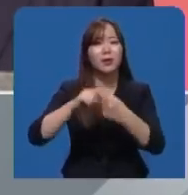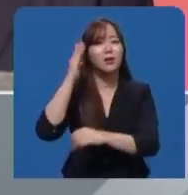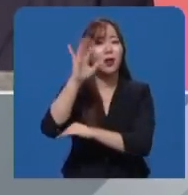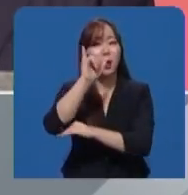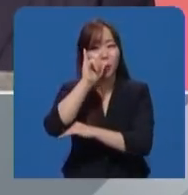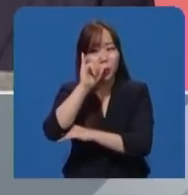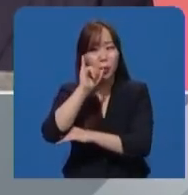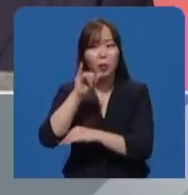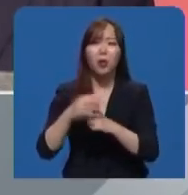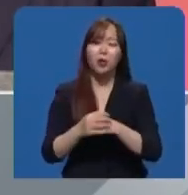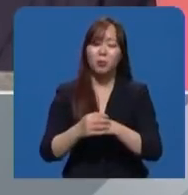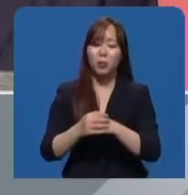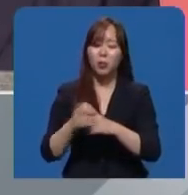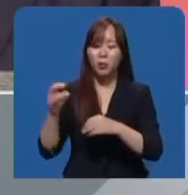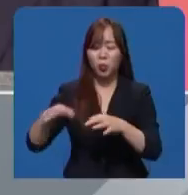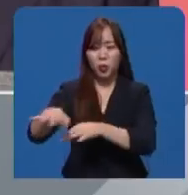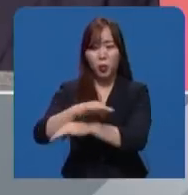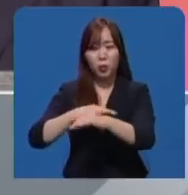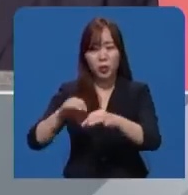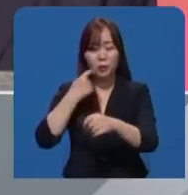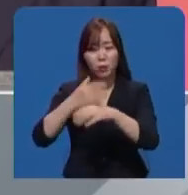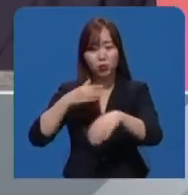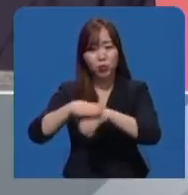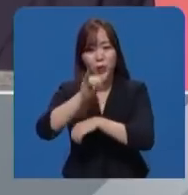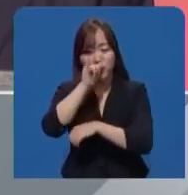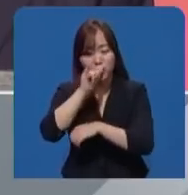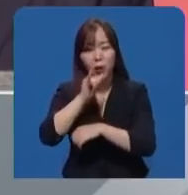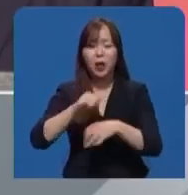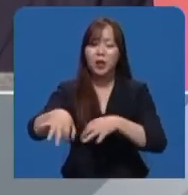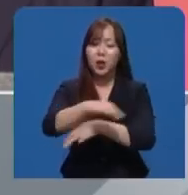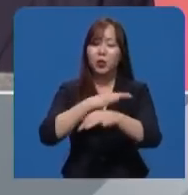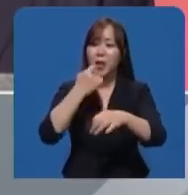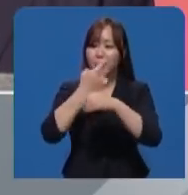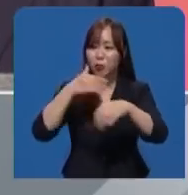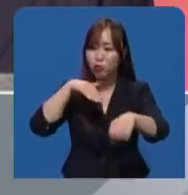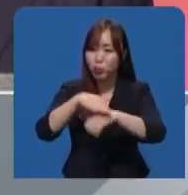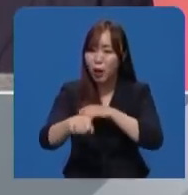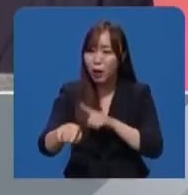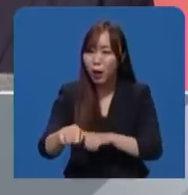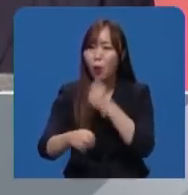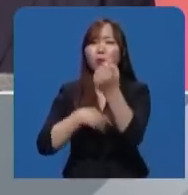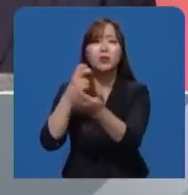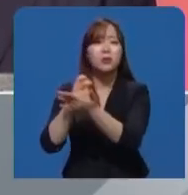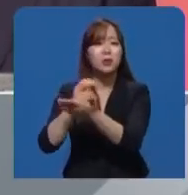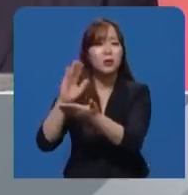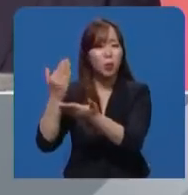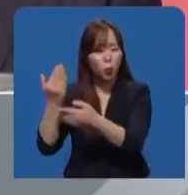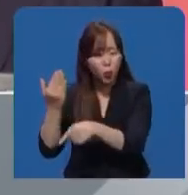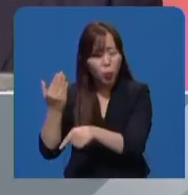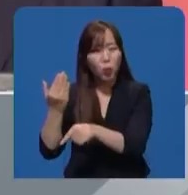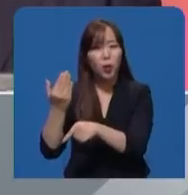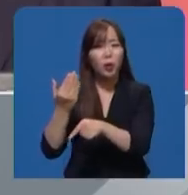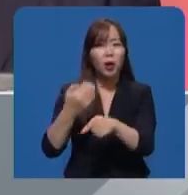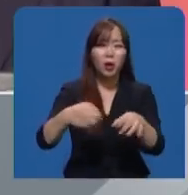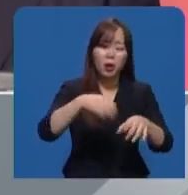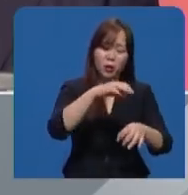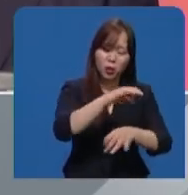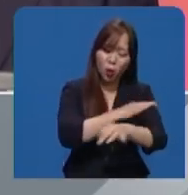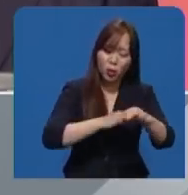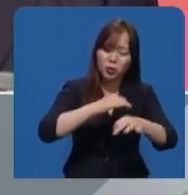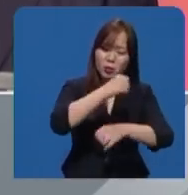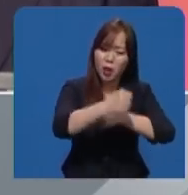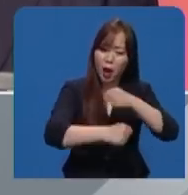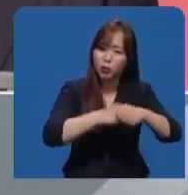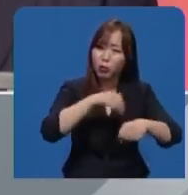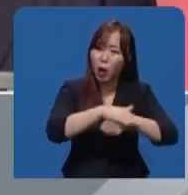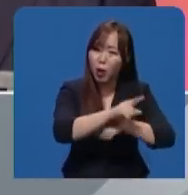2항은 경제민주화를 이야기를 하는데 지금 경제민주화가 원칙이 돼버렸고